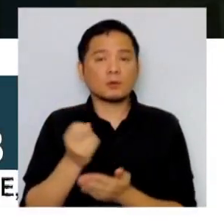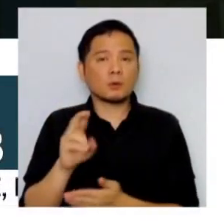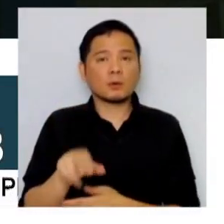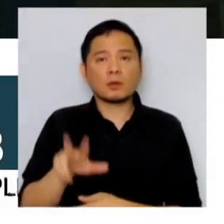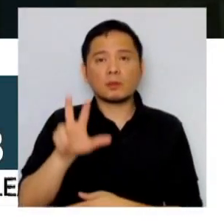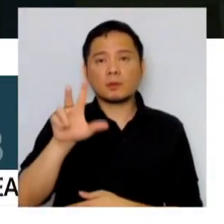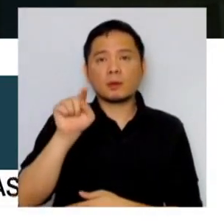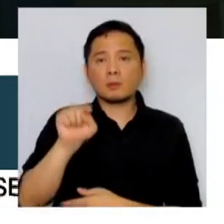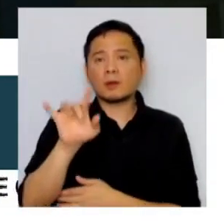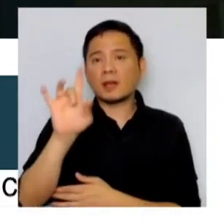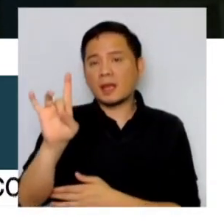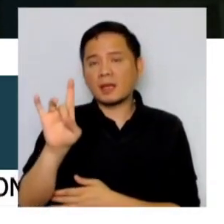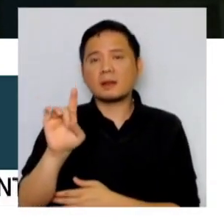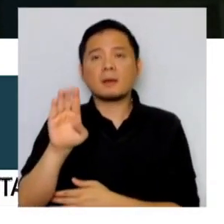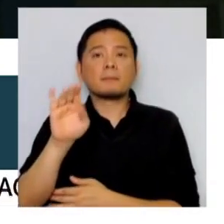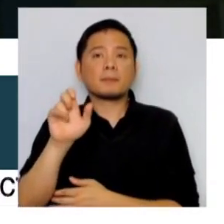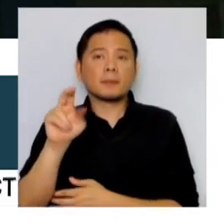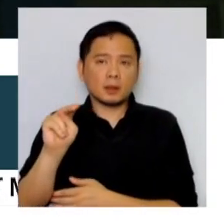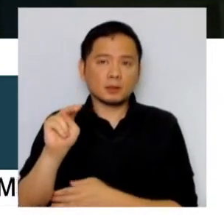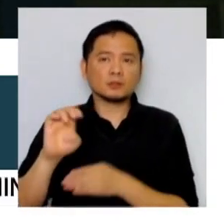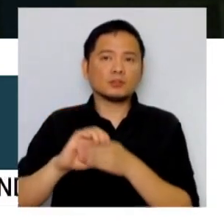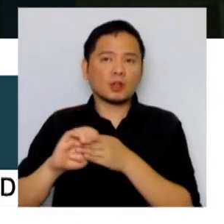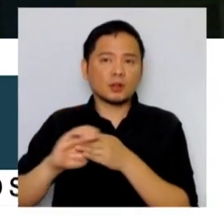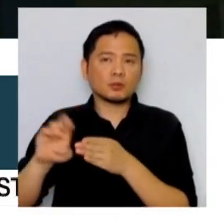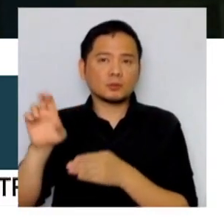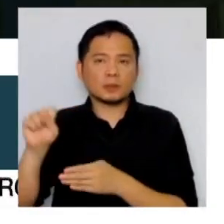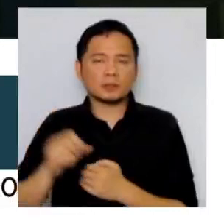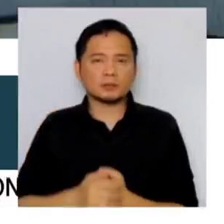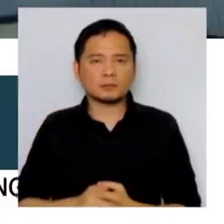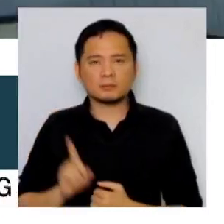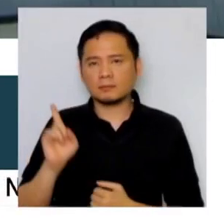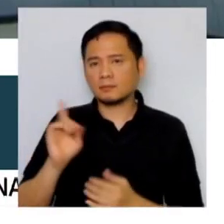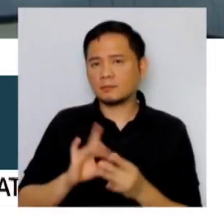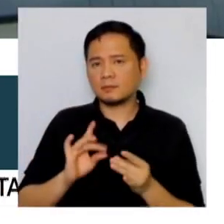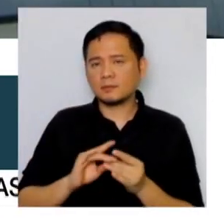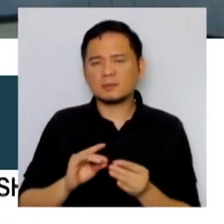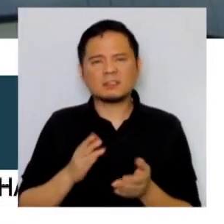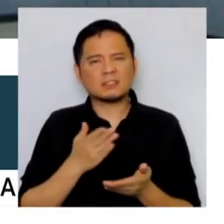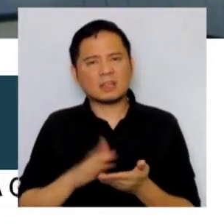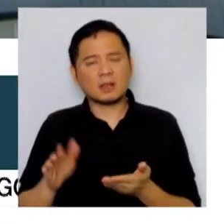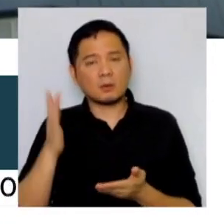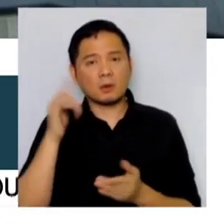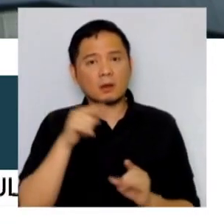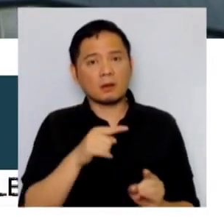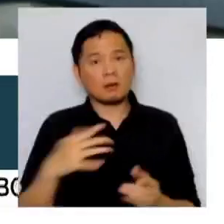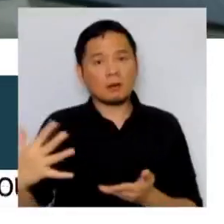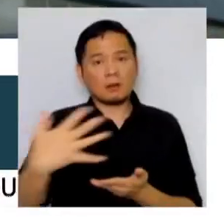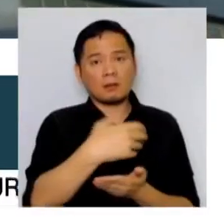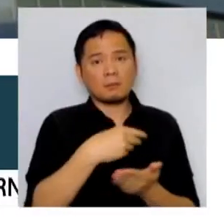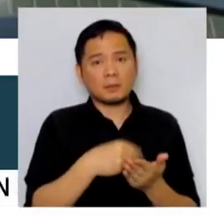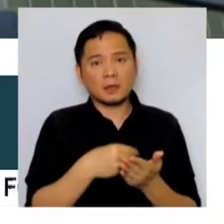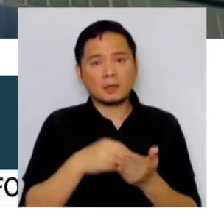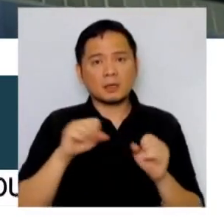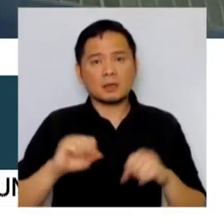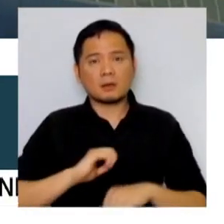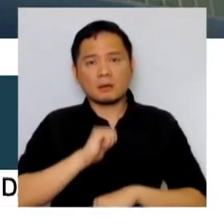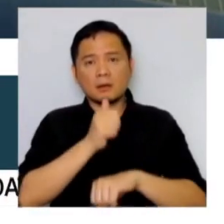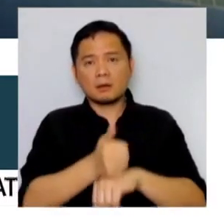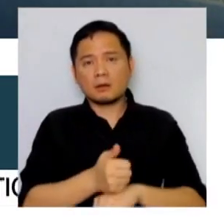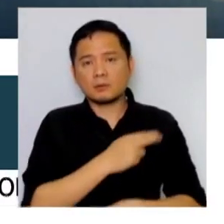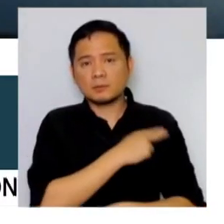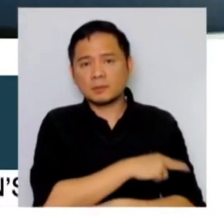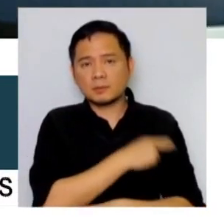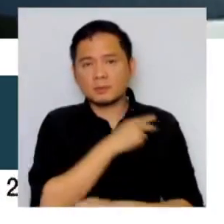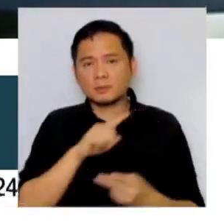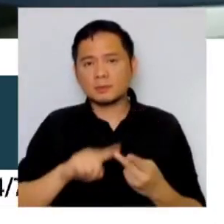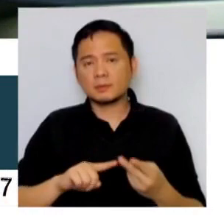Sayang yan, nakapagpatayo sana ng mga ospital yan, nakapagpatayo sana ng mga paaralan yan. Marami, no? Kasi naman